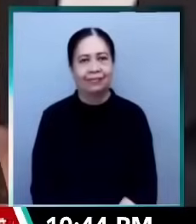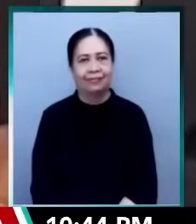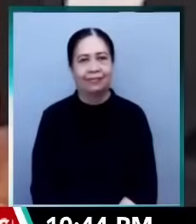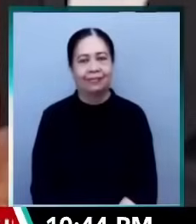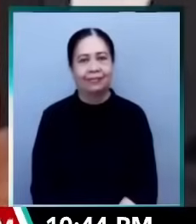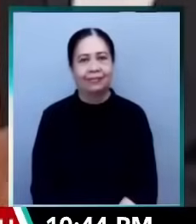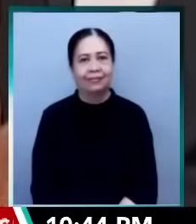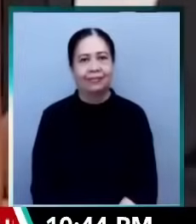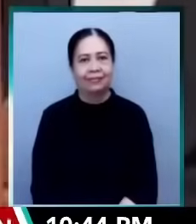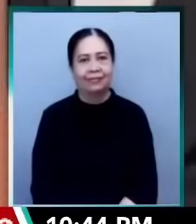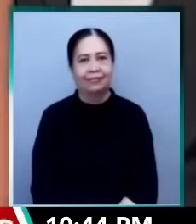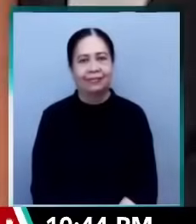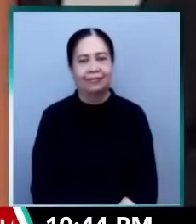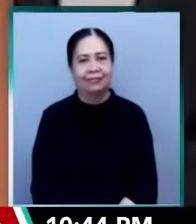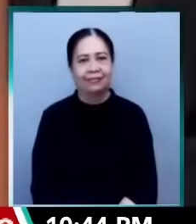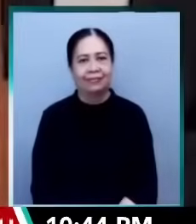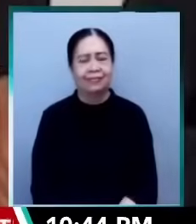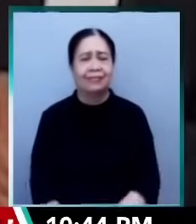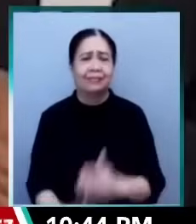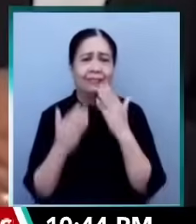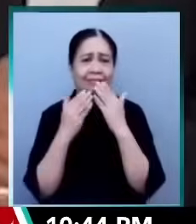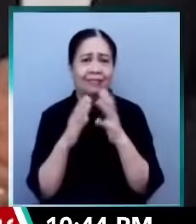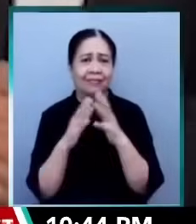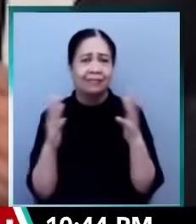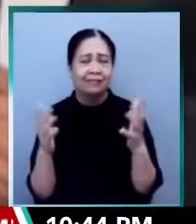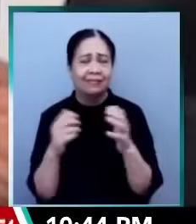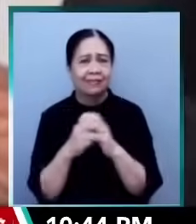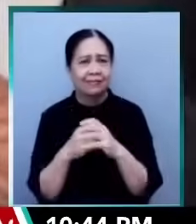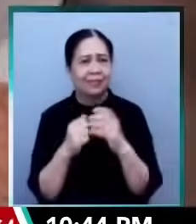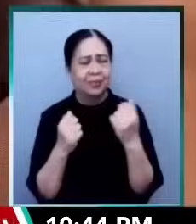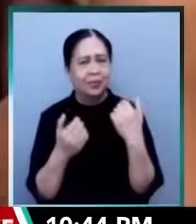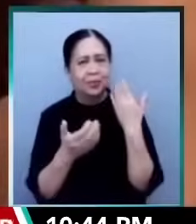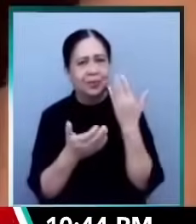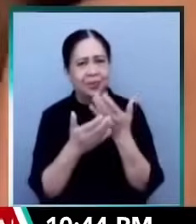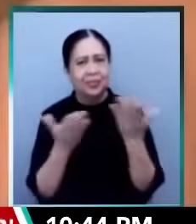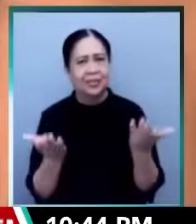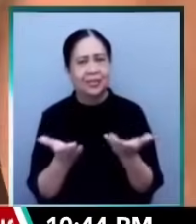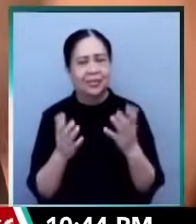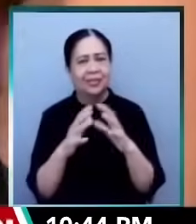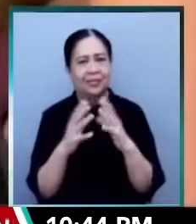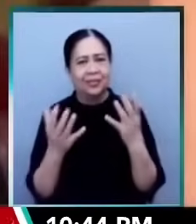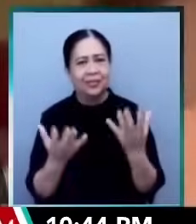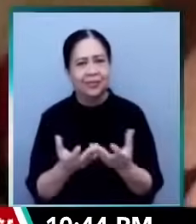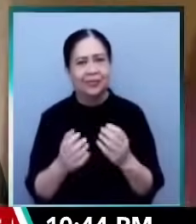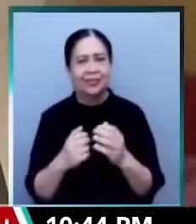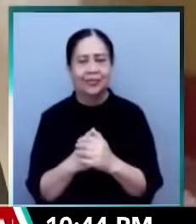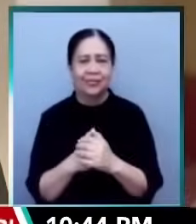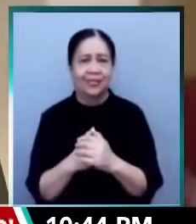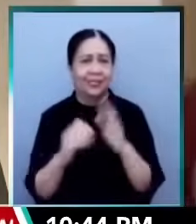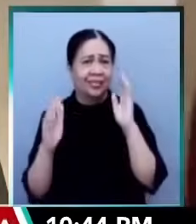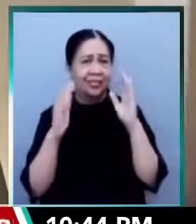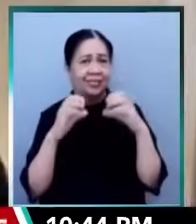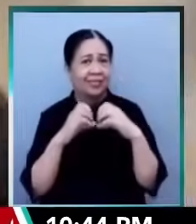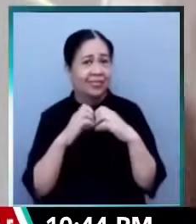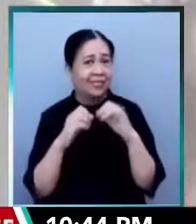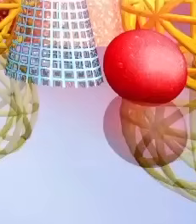Thank you so much for making the journey across the world to be here. Hello mga kapuso, see you soon!